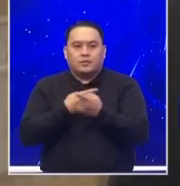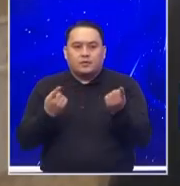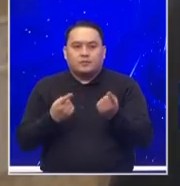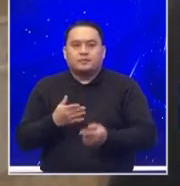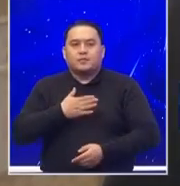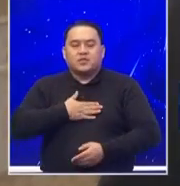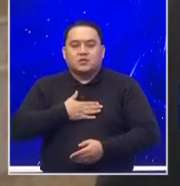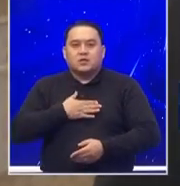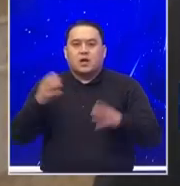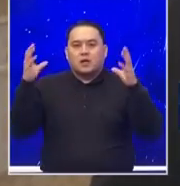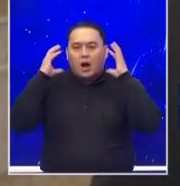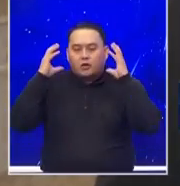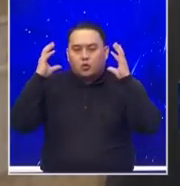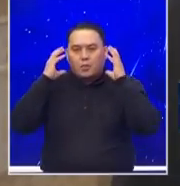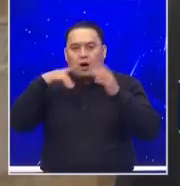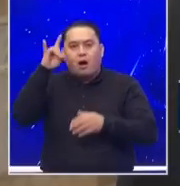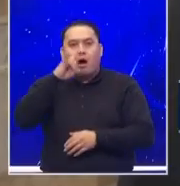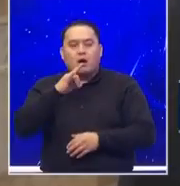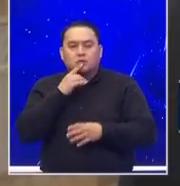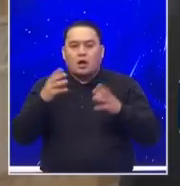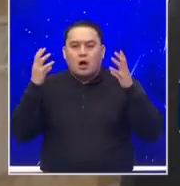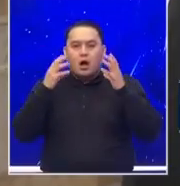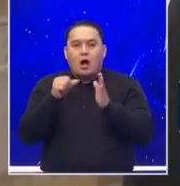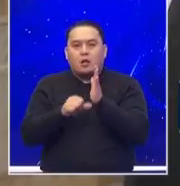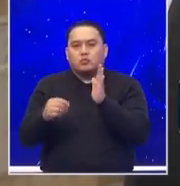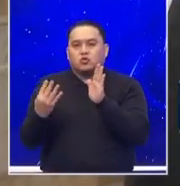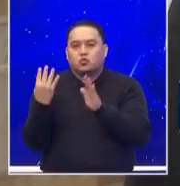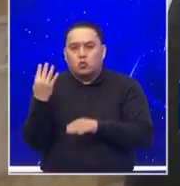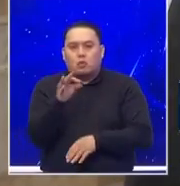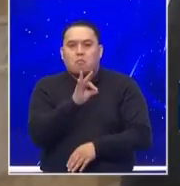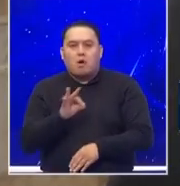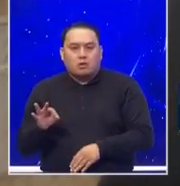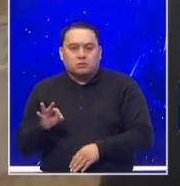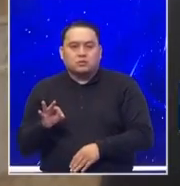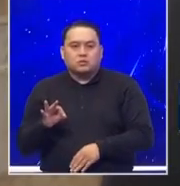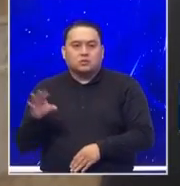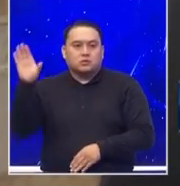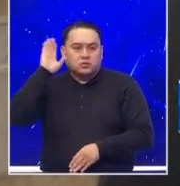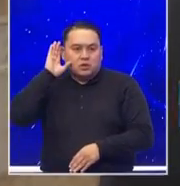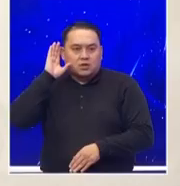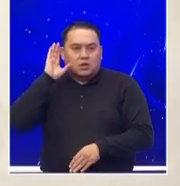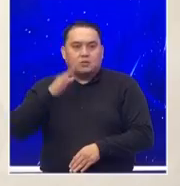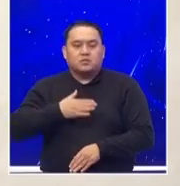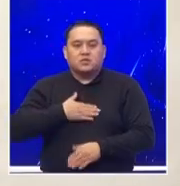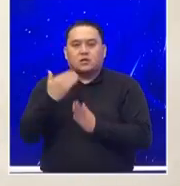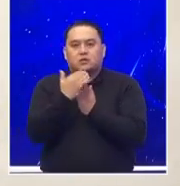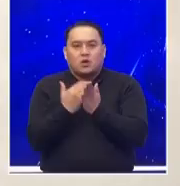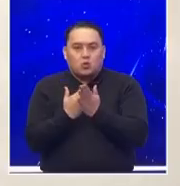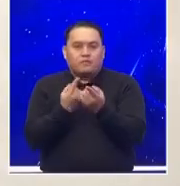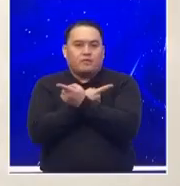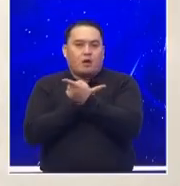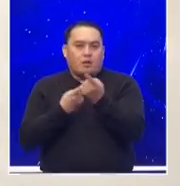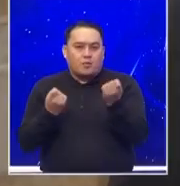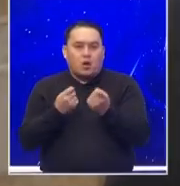Біздің радиомызды жалпы Қазақстан аумағының 64% тұрғындары тыңдайды десек, оның ішінде статистикалық деректер